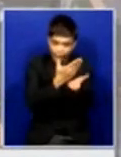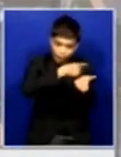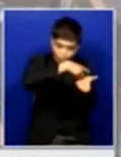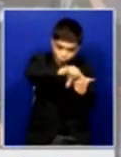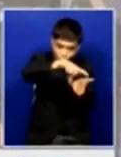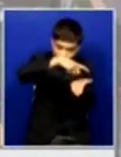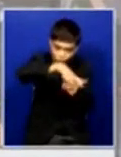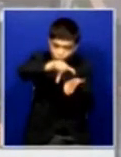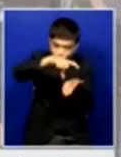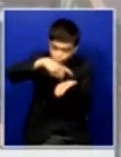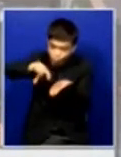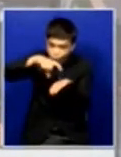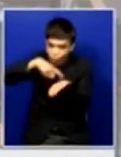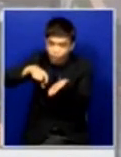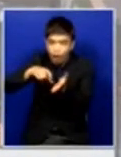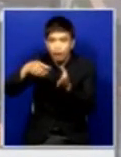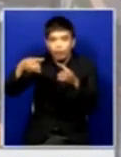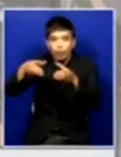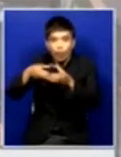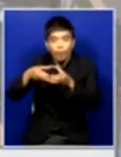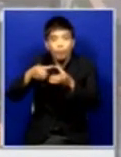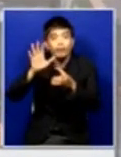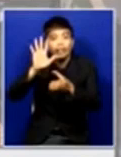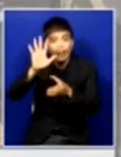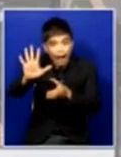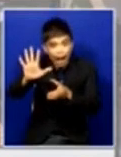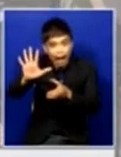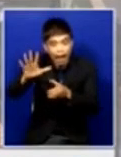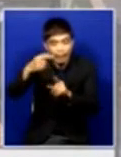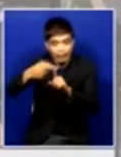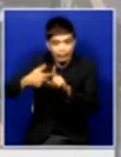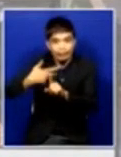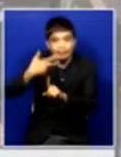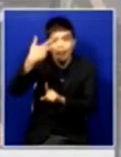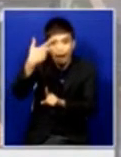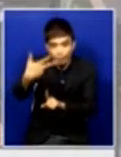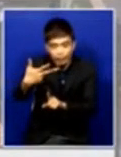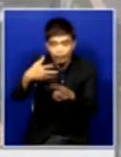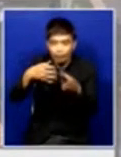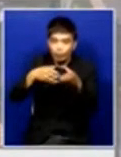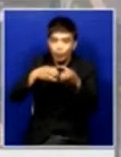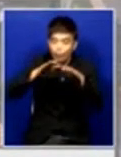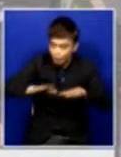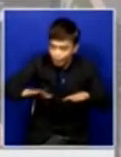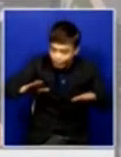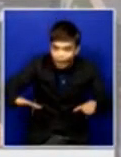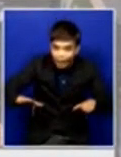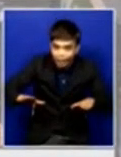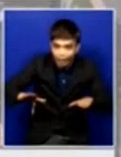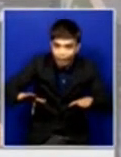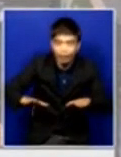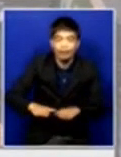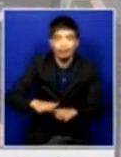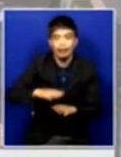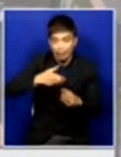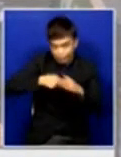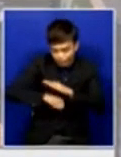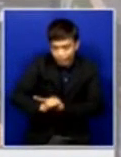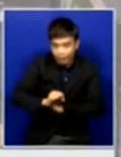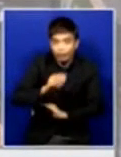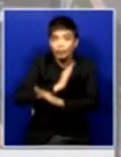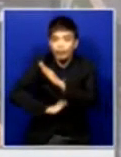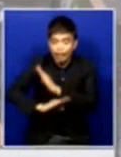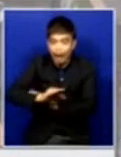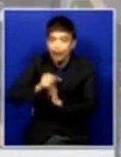ราะบางเป็นกลุ่มที่5เดือนละ 1,000 บาทเป็นระยะเวลา3เดือนได้แก่กลุ่มเด็กแรกเกิดกลุ่มผู้พิการแล้